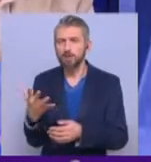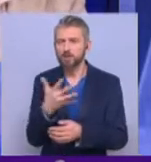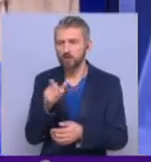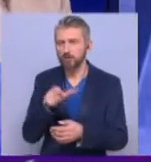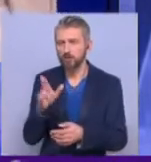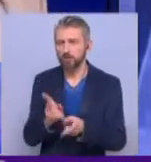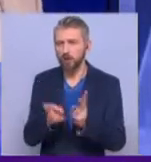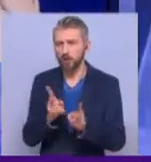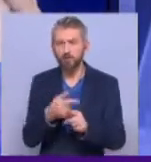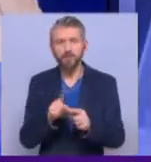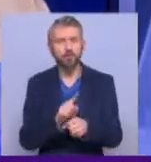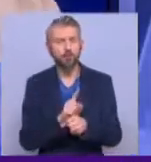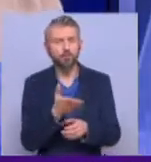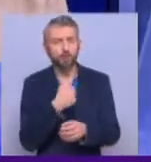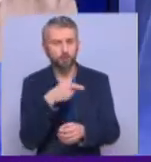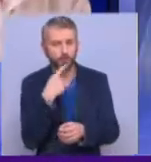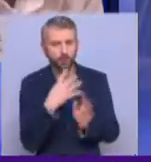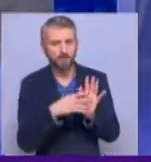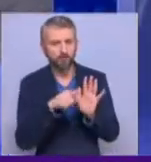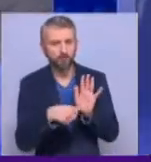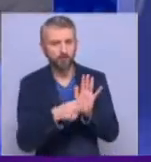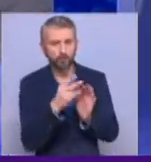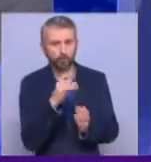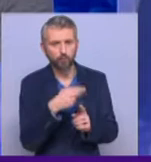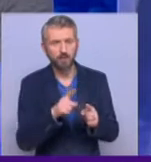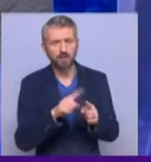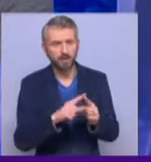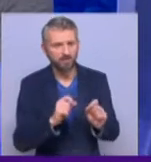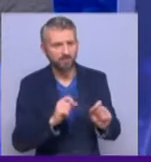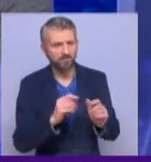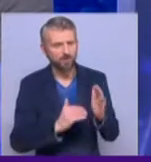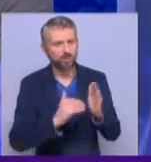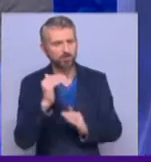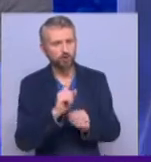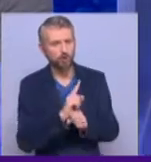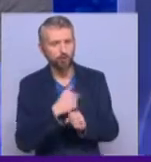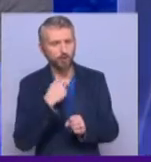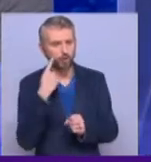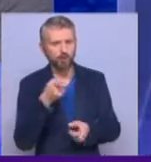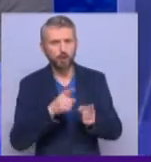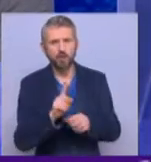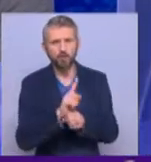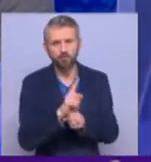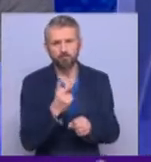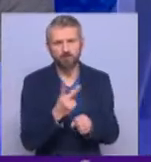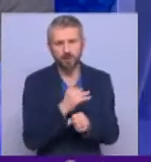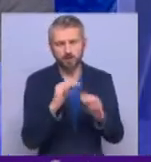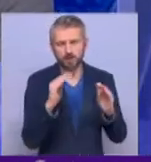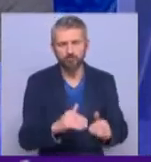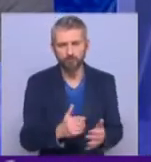будете готовить. Ті норми, про які ми говоримо, 9,6 кубів, це завищені норми. І я думаю, що реальні норми десь раза в два